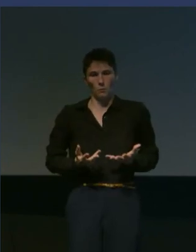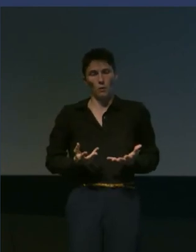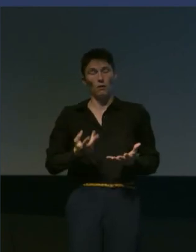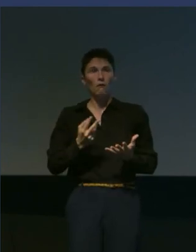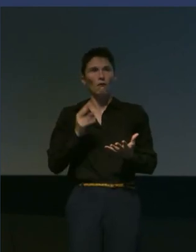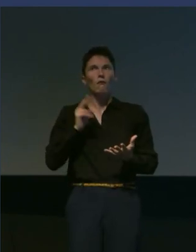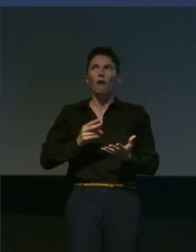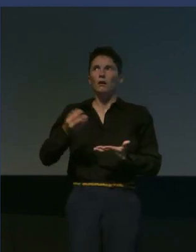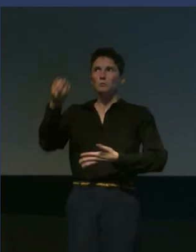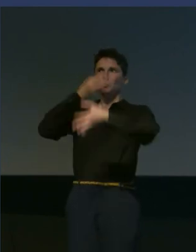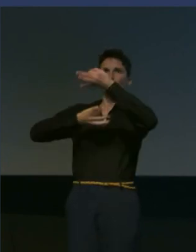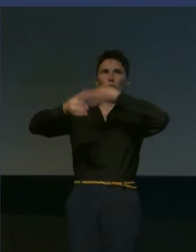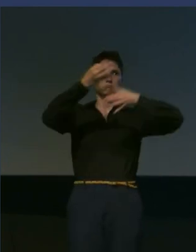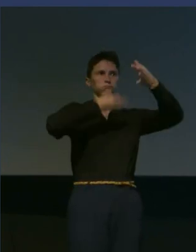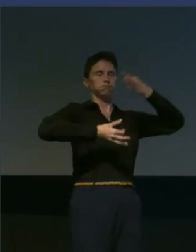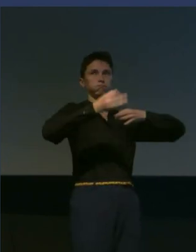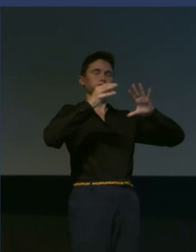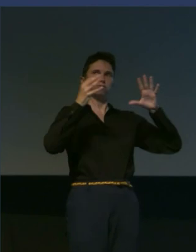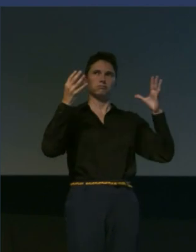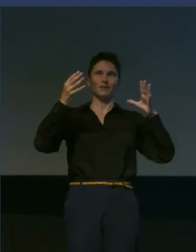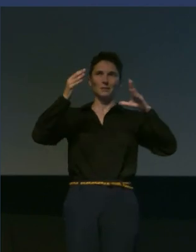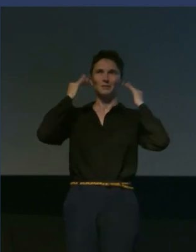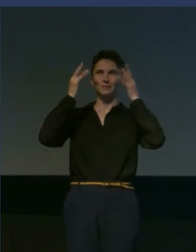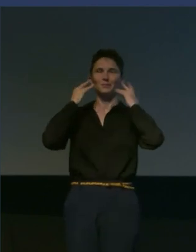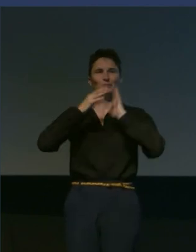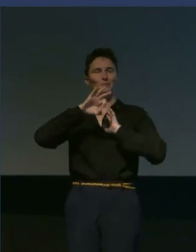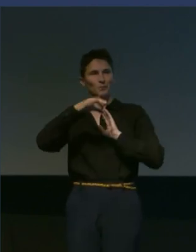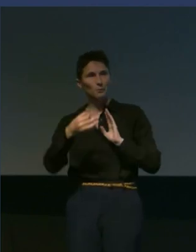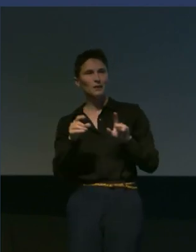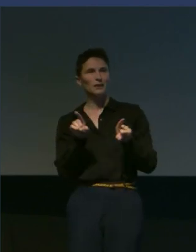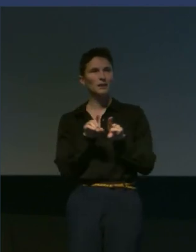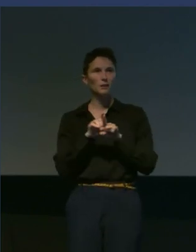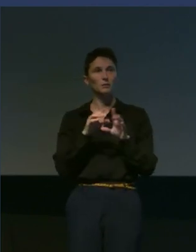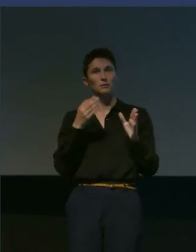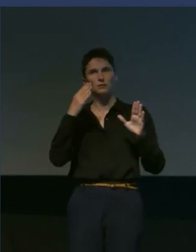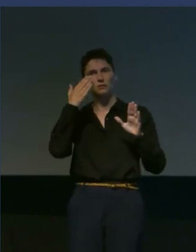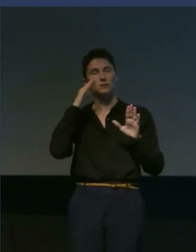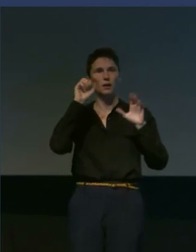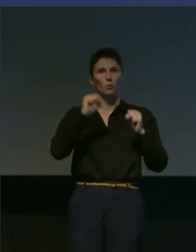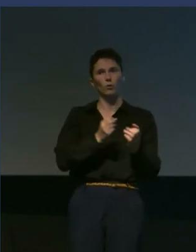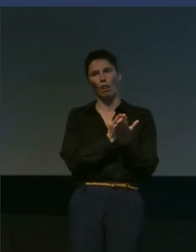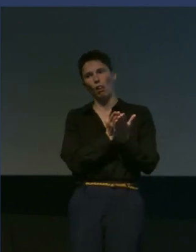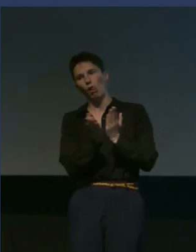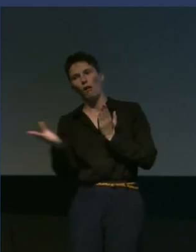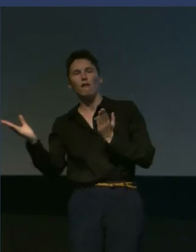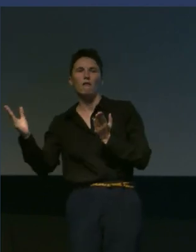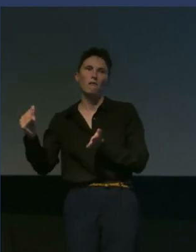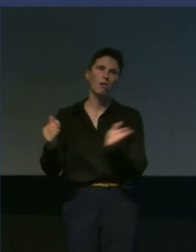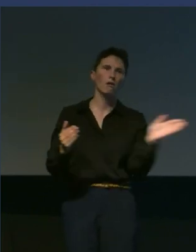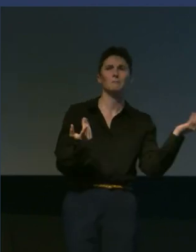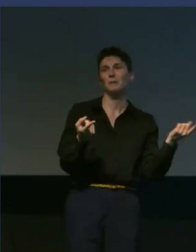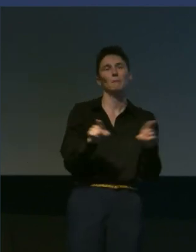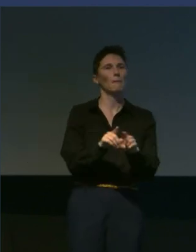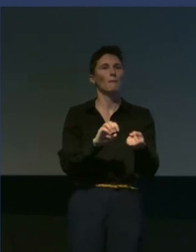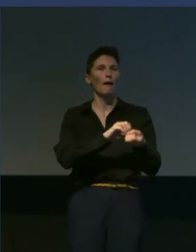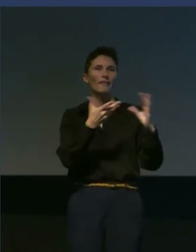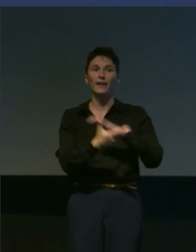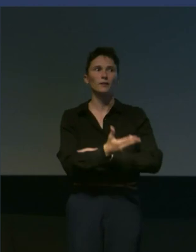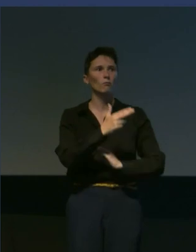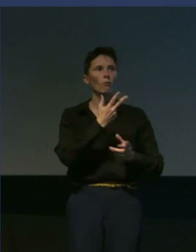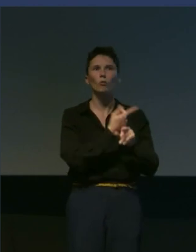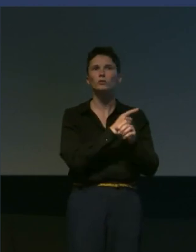entend beaucoup parler et on voit finalement aussi qu'il peut y avoir beaucoup de dérives. En fait, c'est comme Internet. Internet, c'est un super